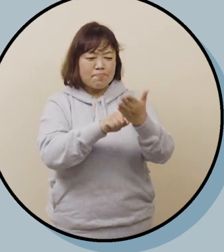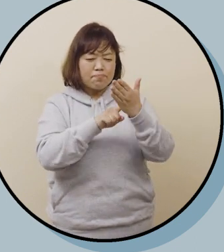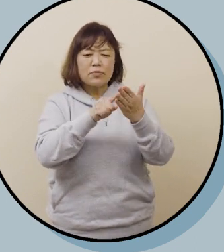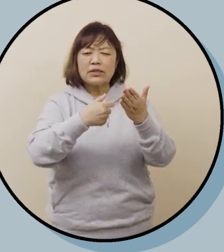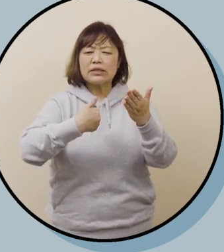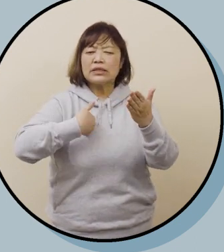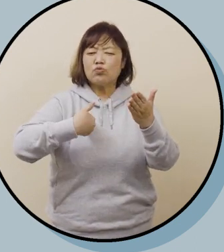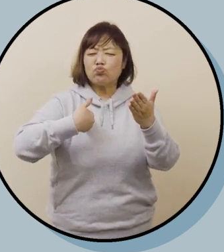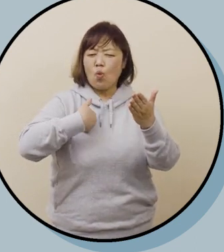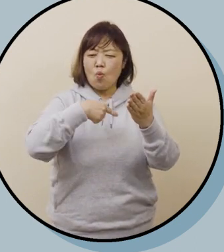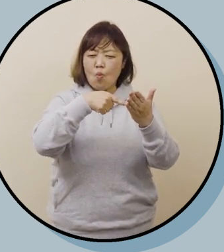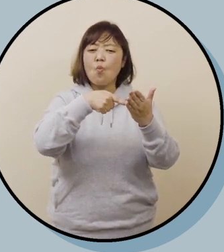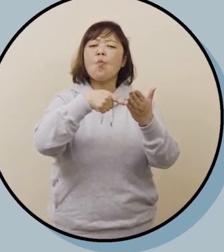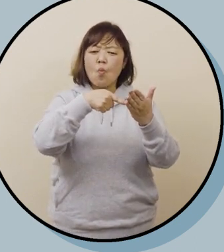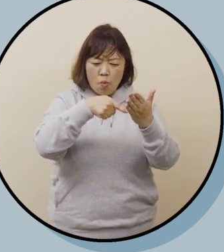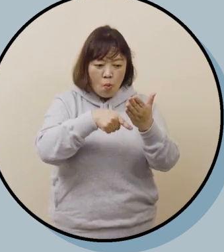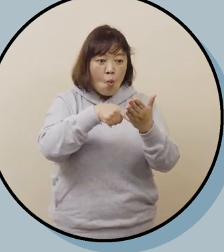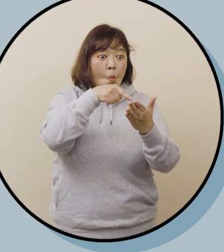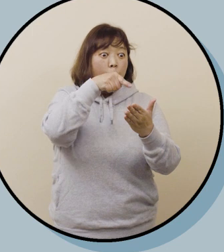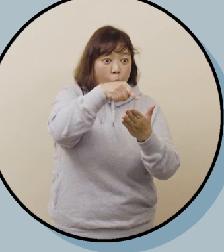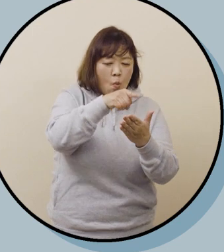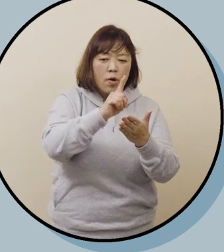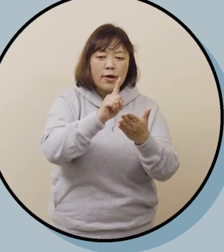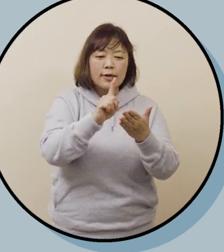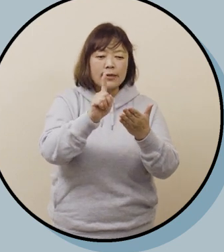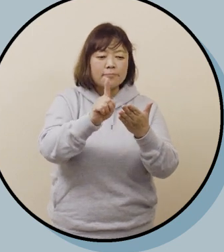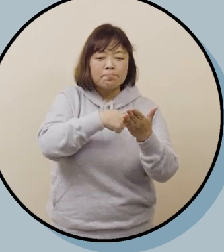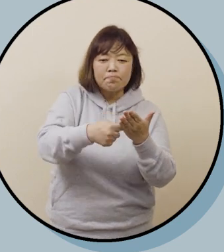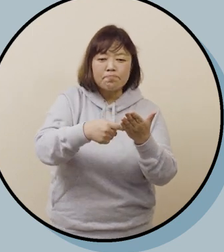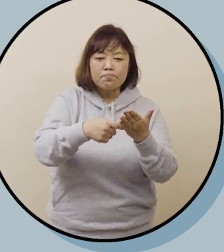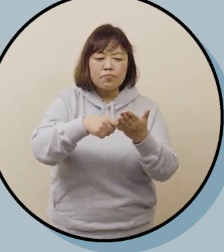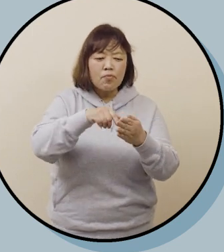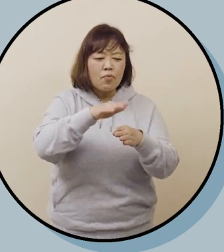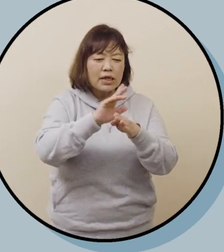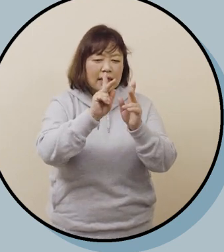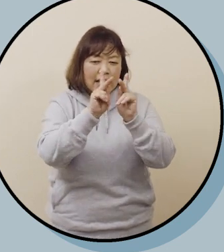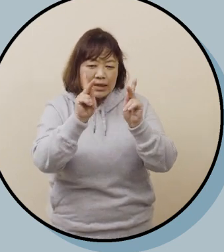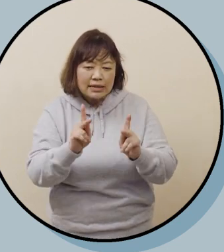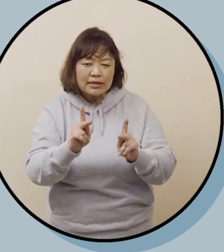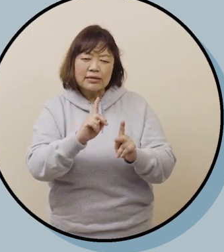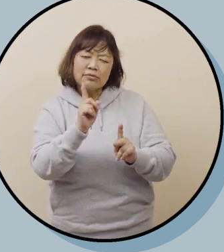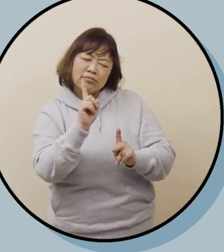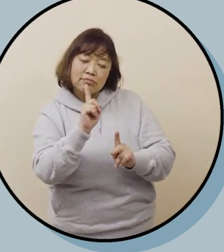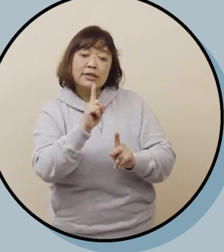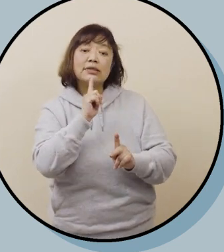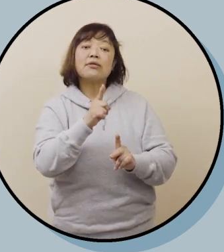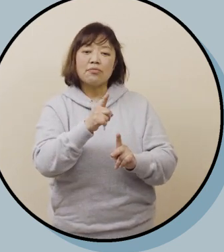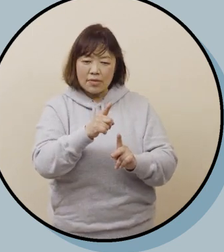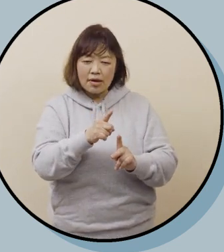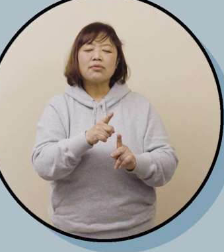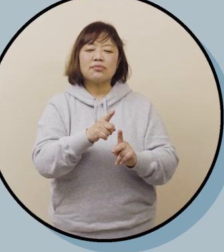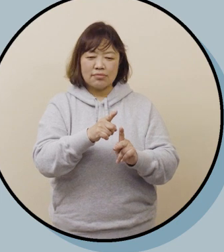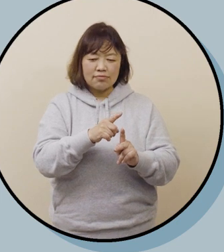べきであってその糸口というか解決したい課題や周り